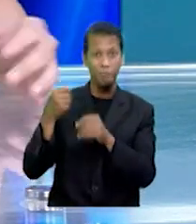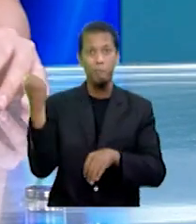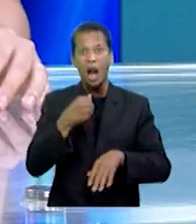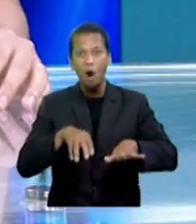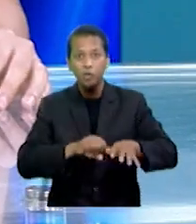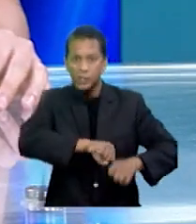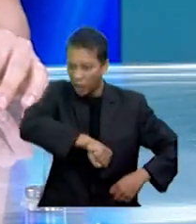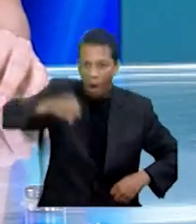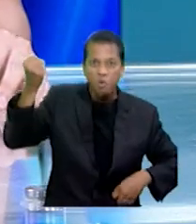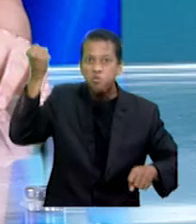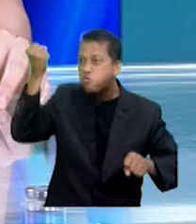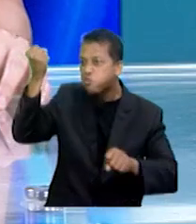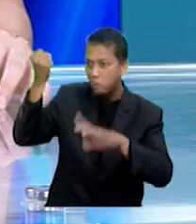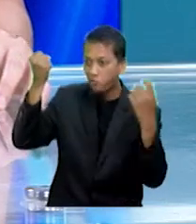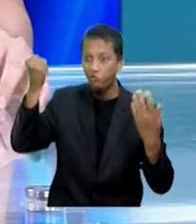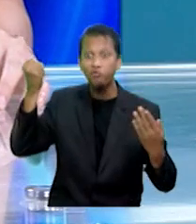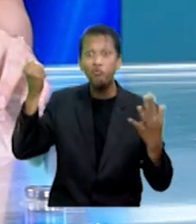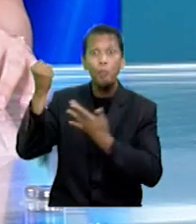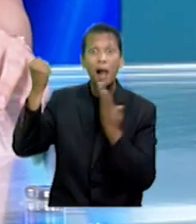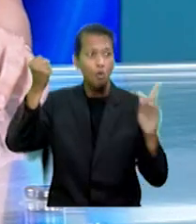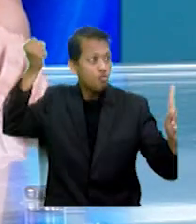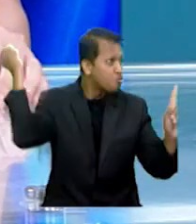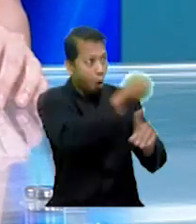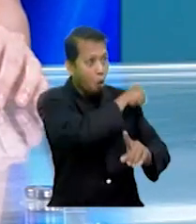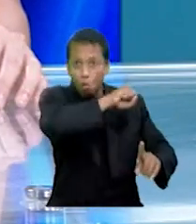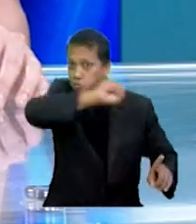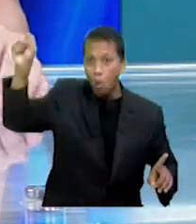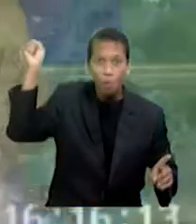membawa senjata tajam sempat melukai korban.